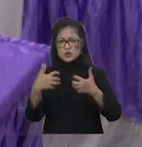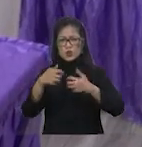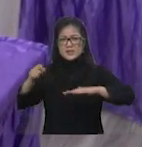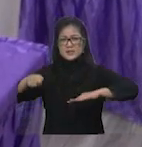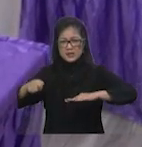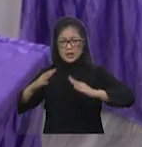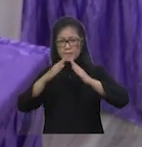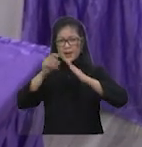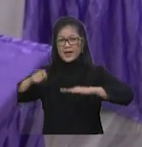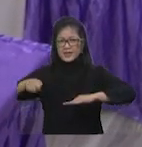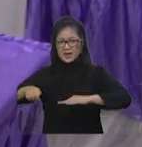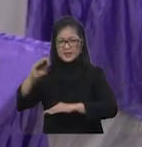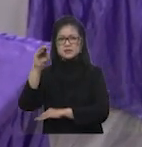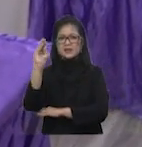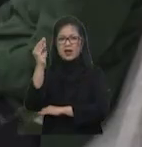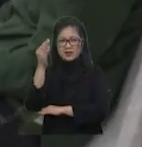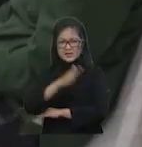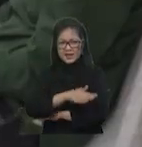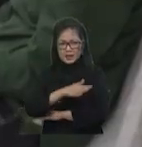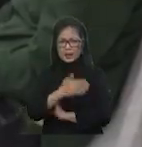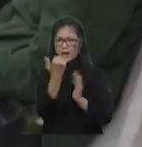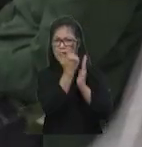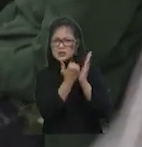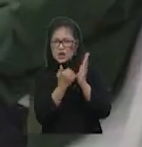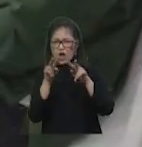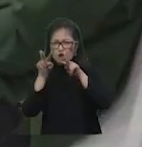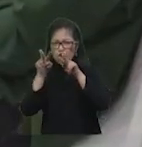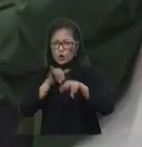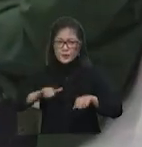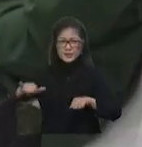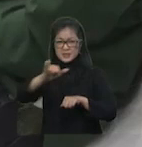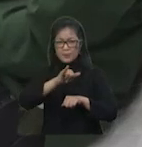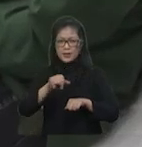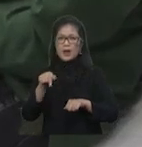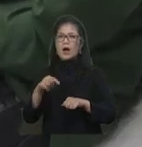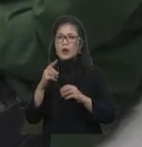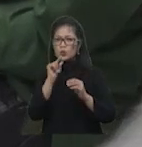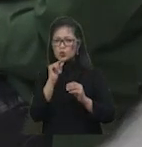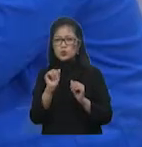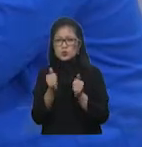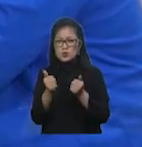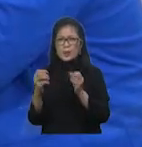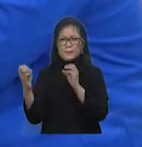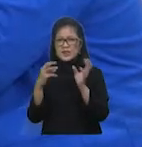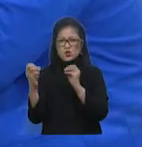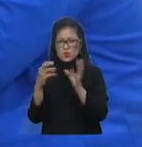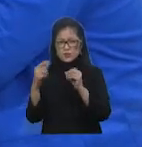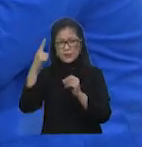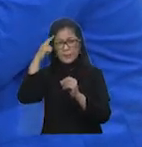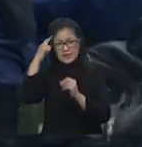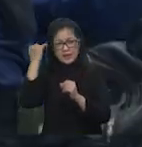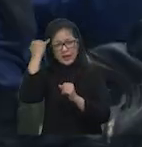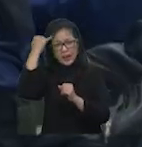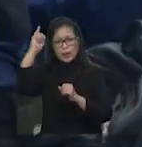Jakarta Selatan. Nantinya acara nonton bareng akan menjadi bahan diskusi ataupun acuan pembelajaran terkait ilmu hukum. Di mata